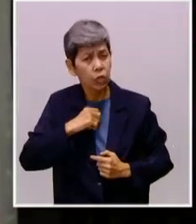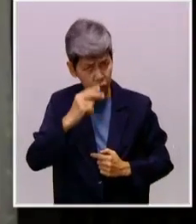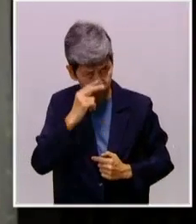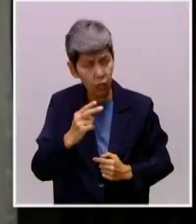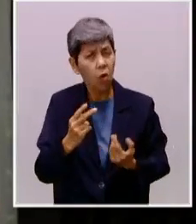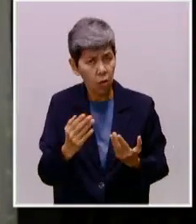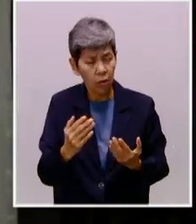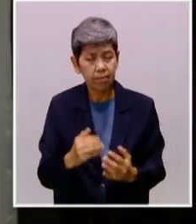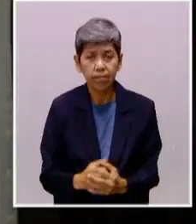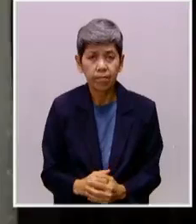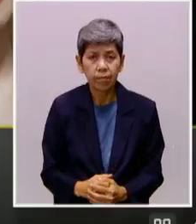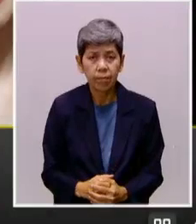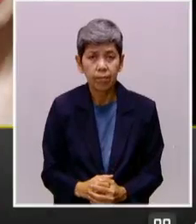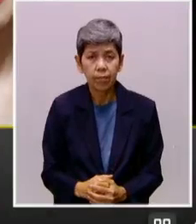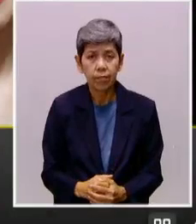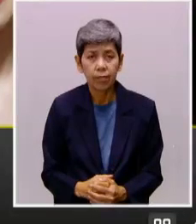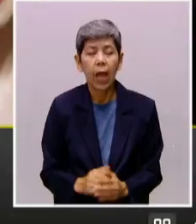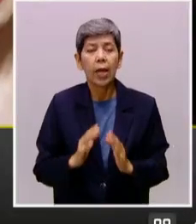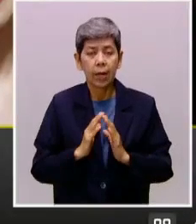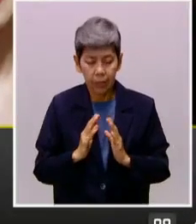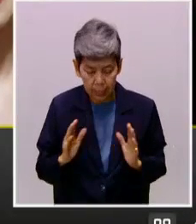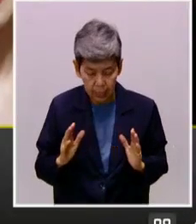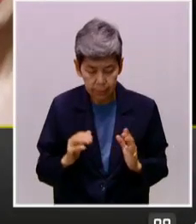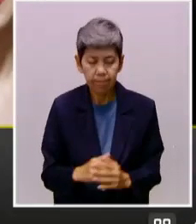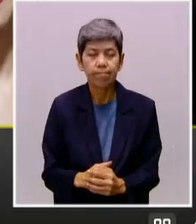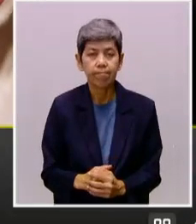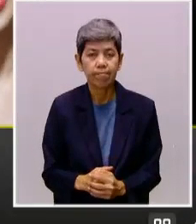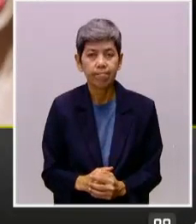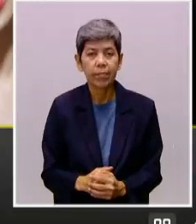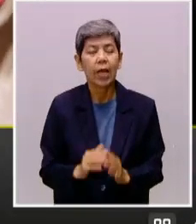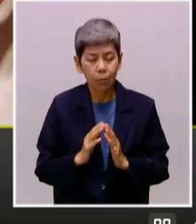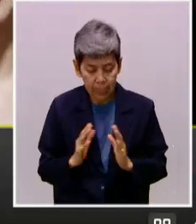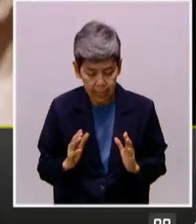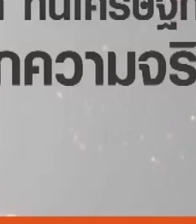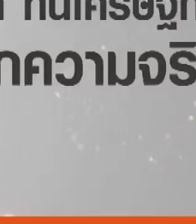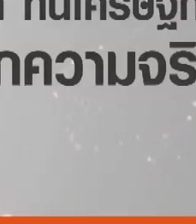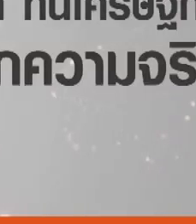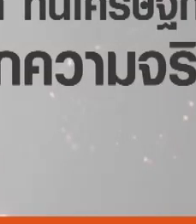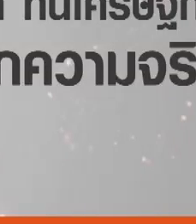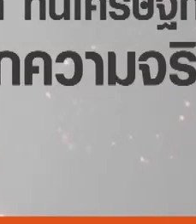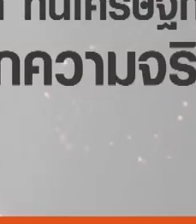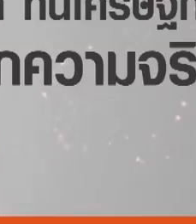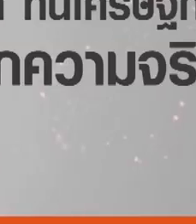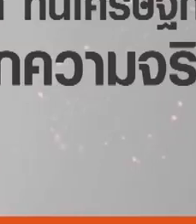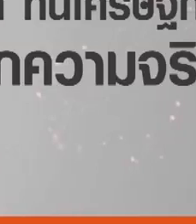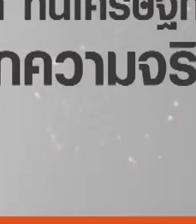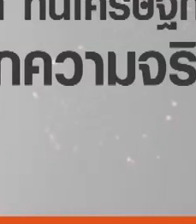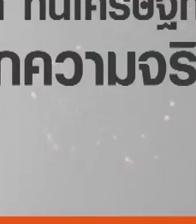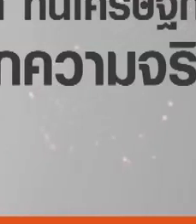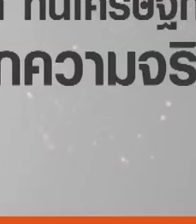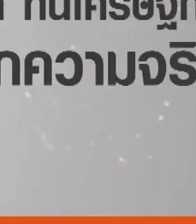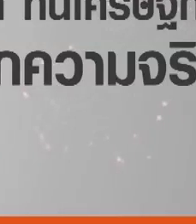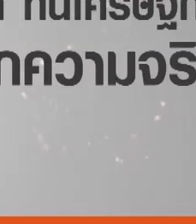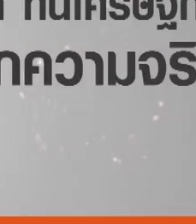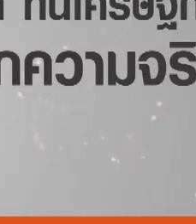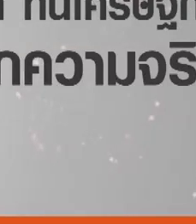ไปค่ะขอบคุณค่ะคุณเกรสคะขอบคุค่ะขอบคุณค่ะขอบคุณที่ติดตามรับชมรายการ